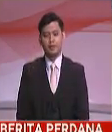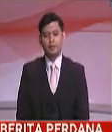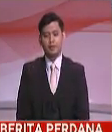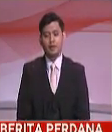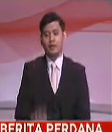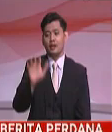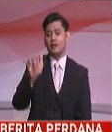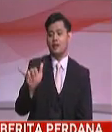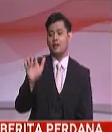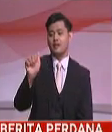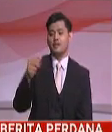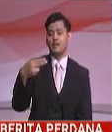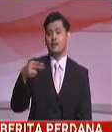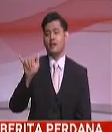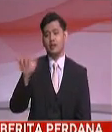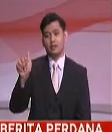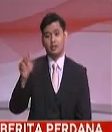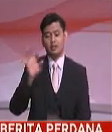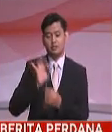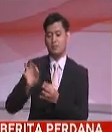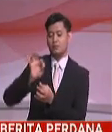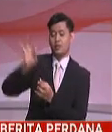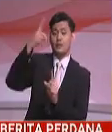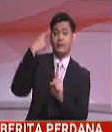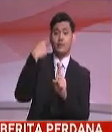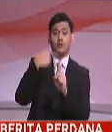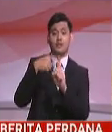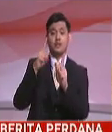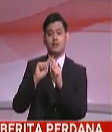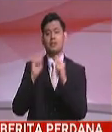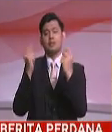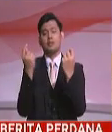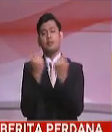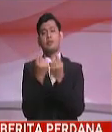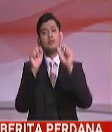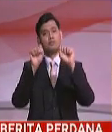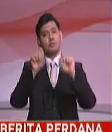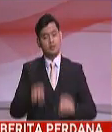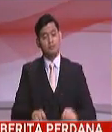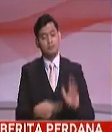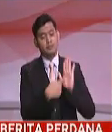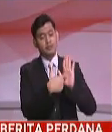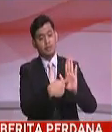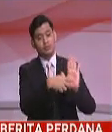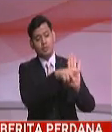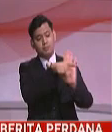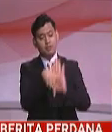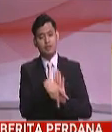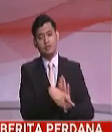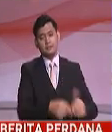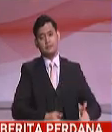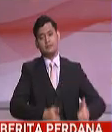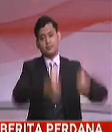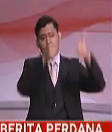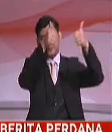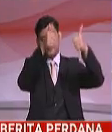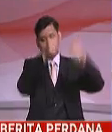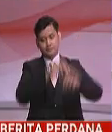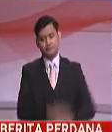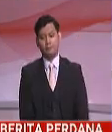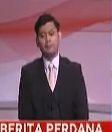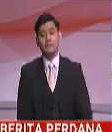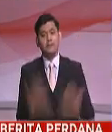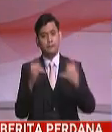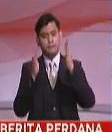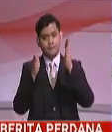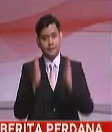Menurut Yahya, semangat positif pasukannya kini diharap mampu diterjemahkan dalam mempamerkan persembahan terbaik. Pemain-pemain